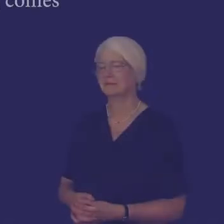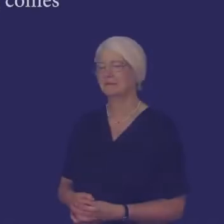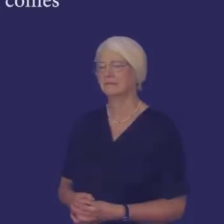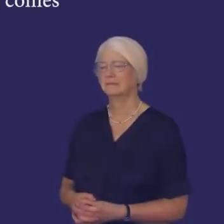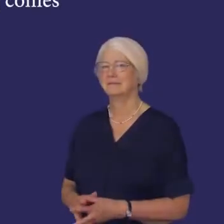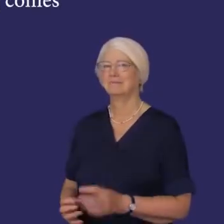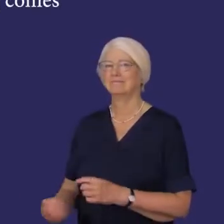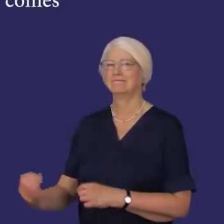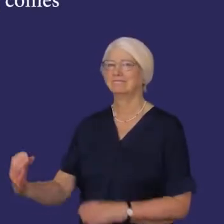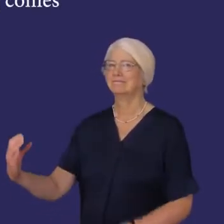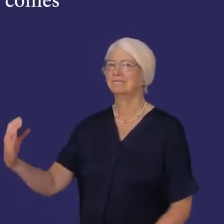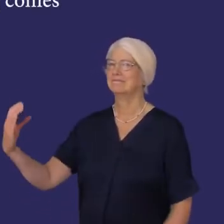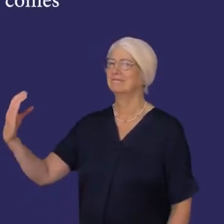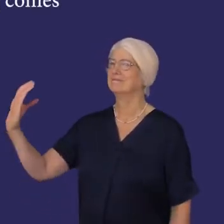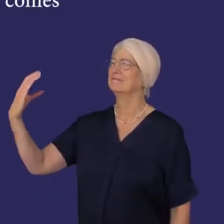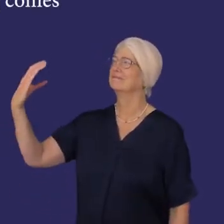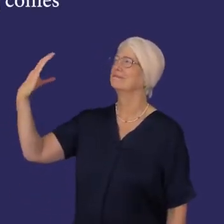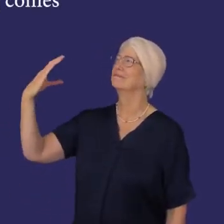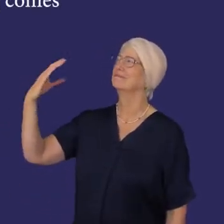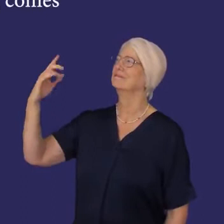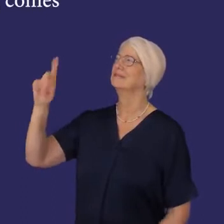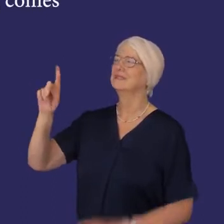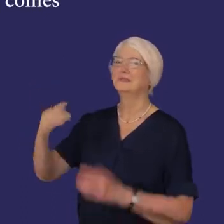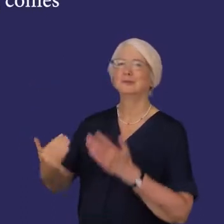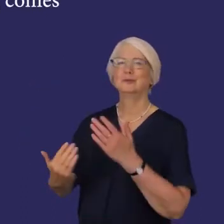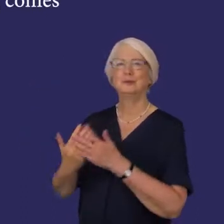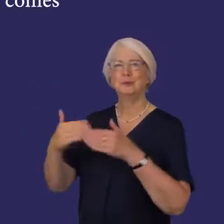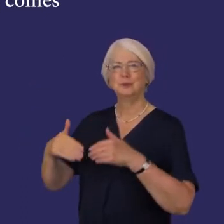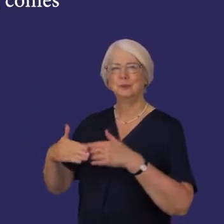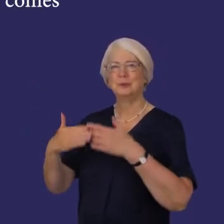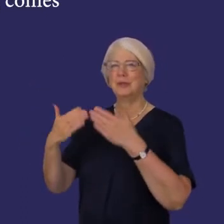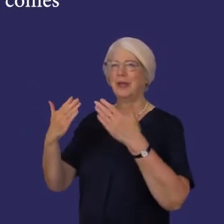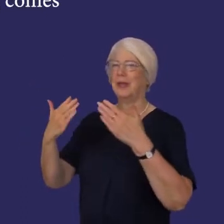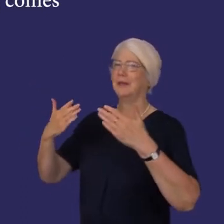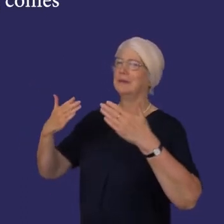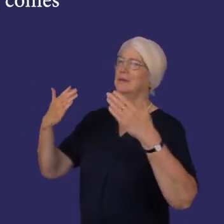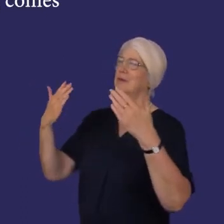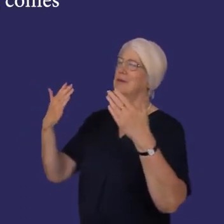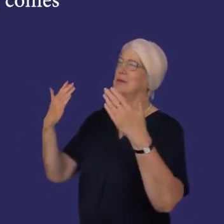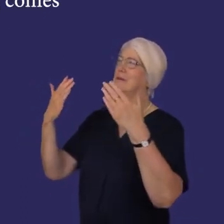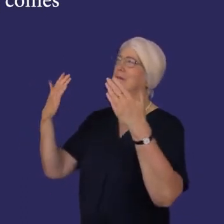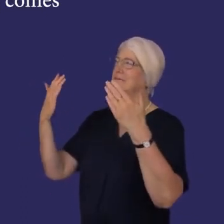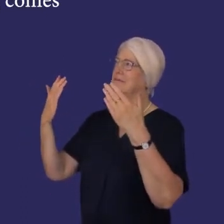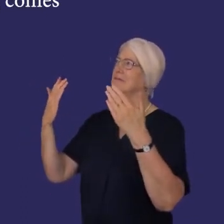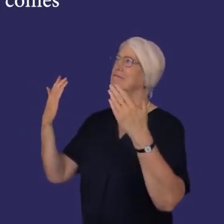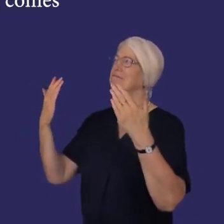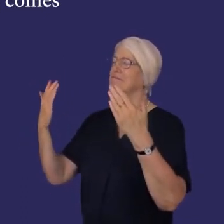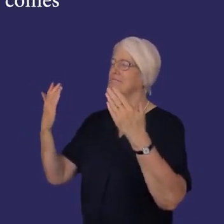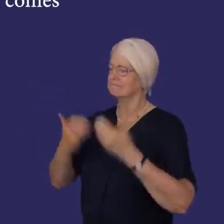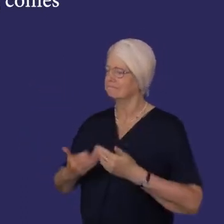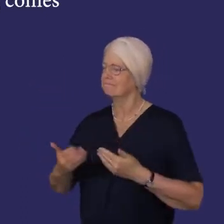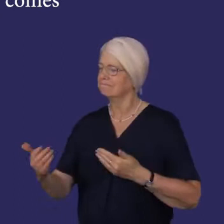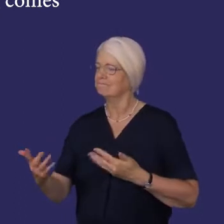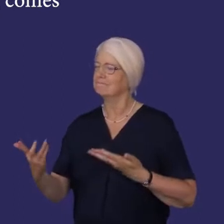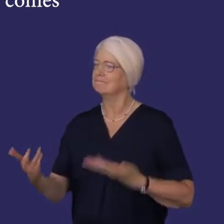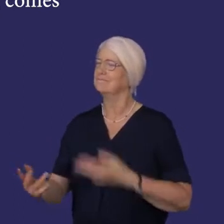The sun comes up, it's a new day dawning. It's